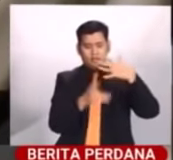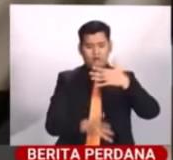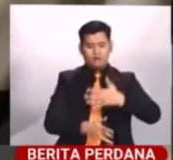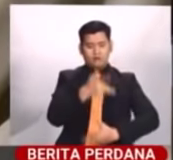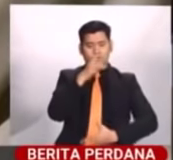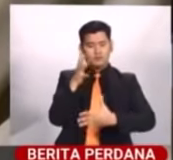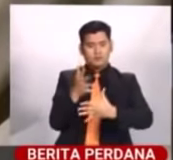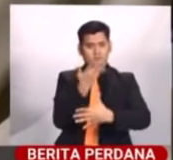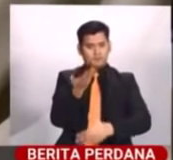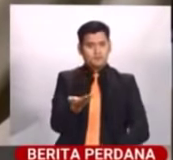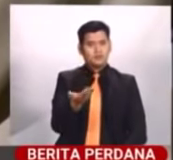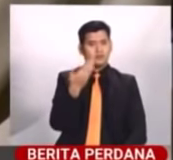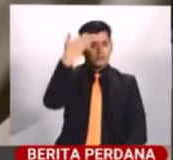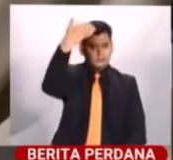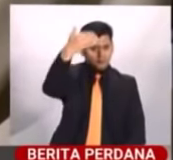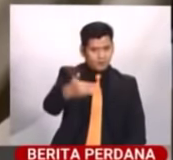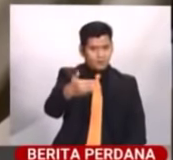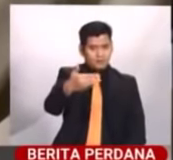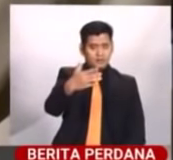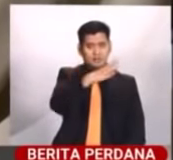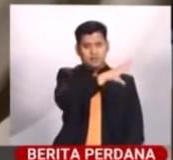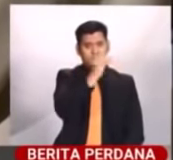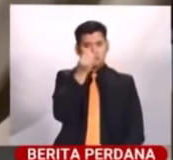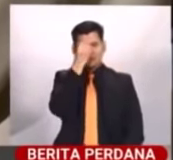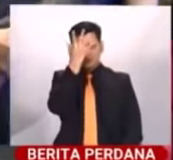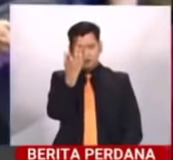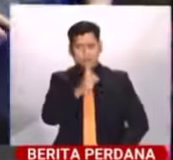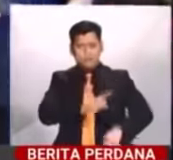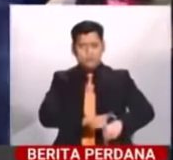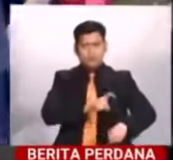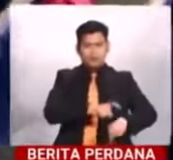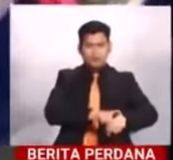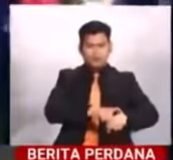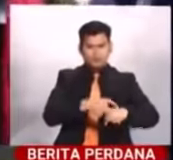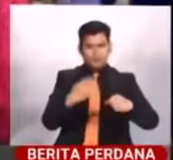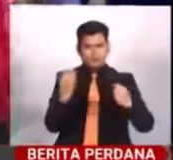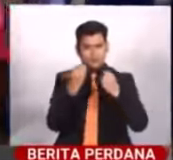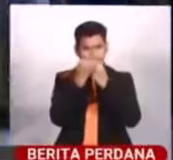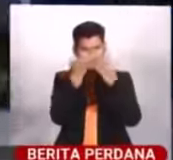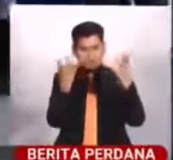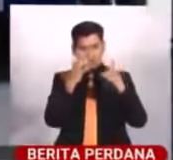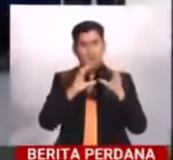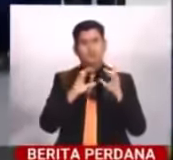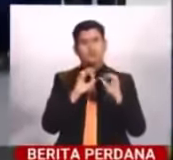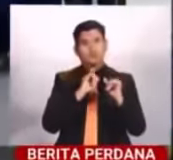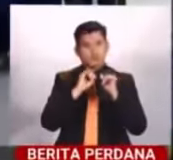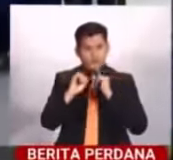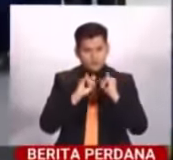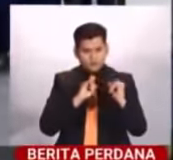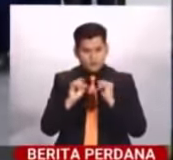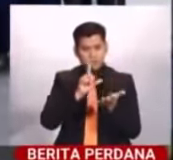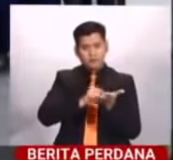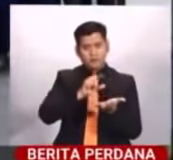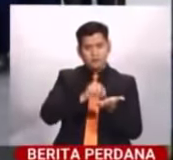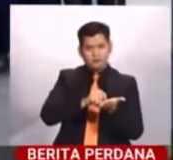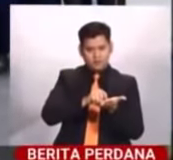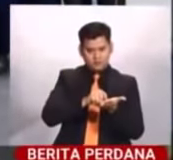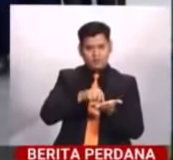Mei depan. Beliau berkata demikian pada sidang media selepas hadir ke bengkel SME APEC di Ibu Negara.